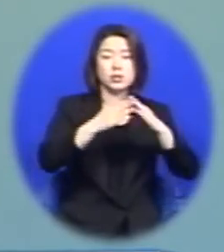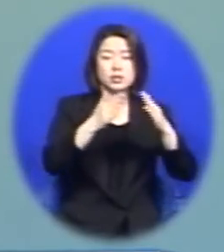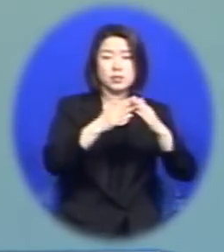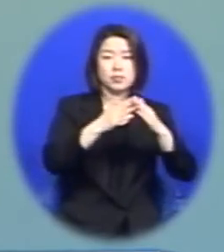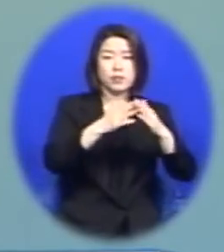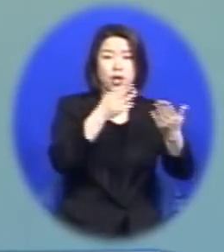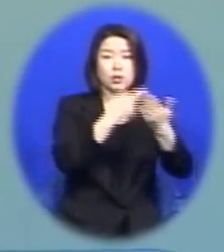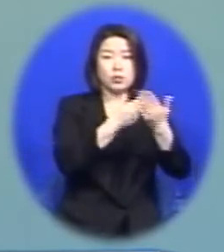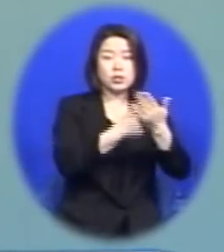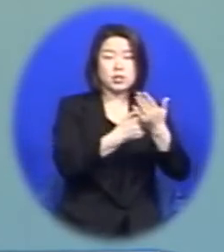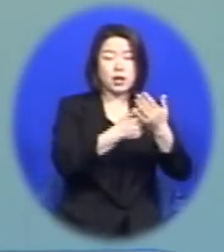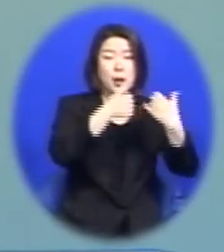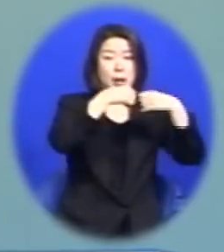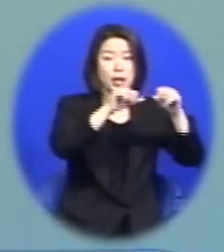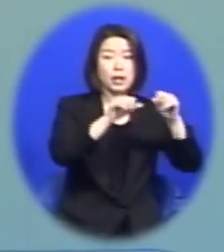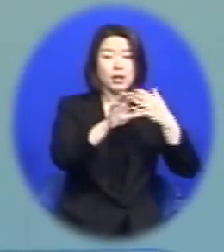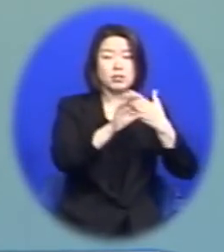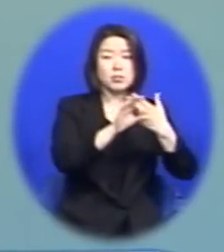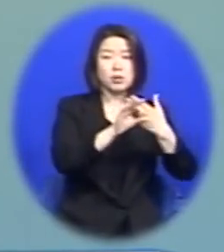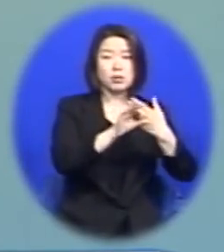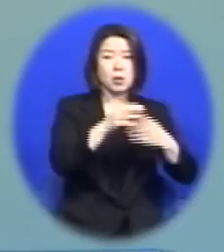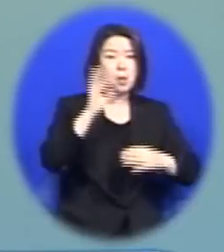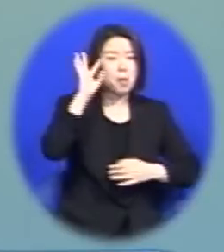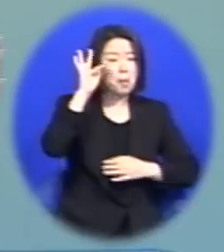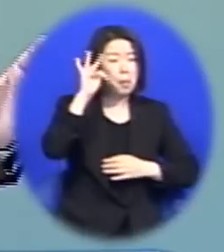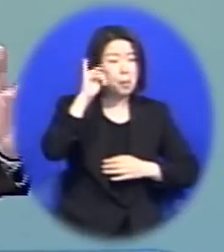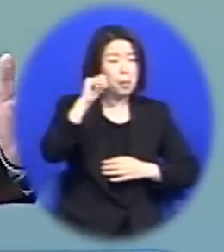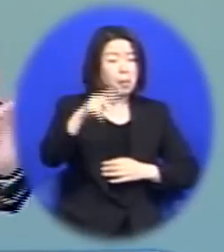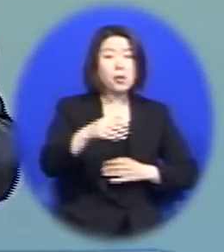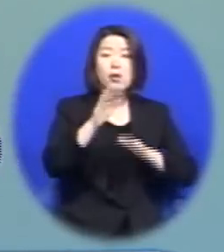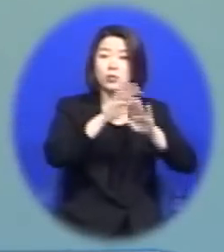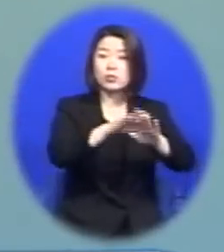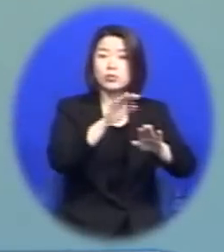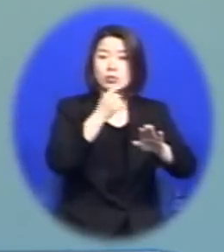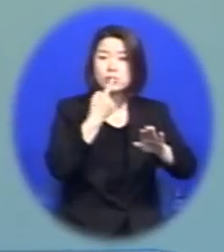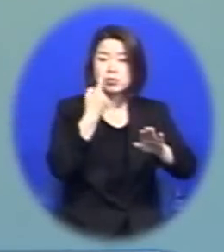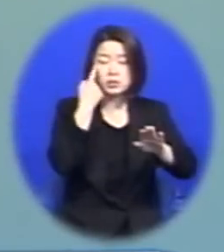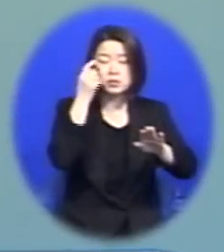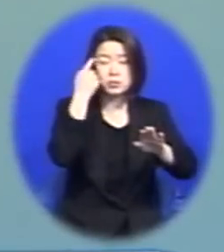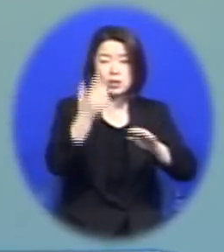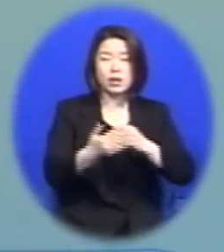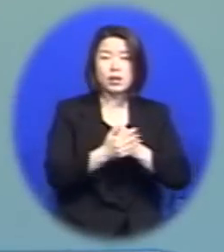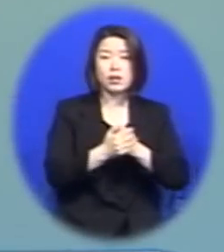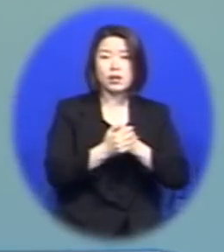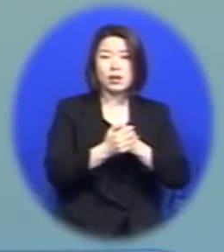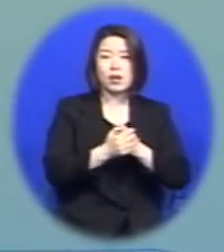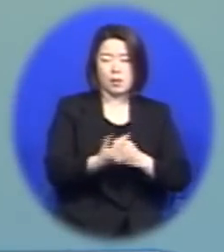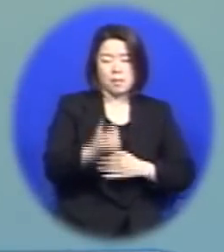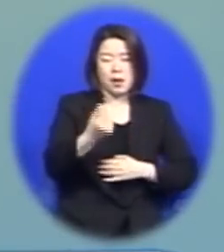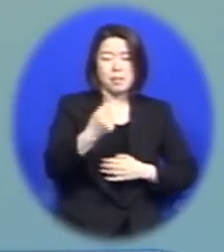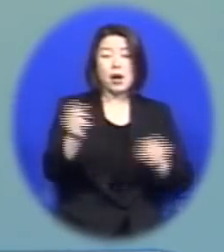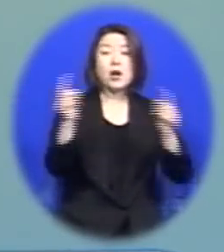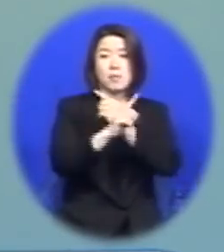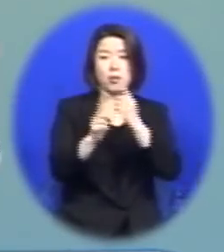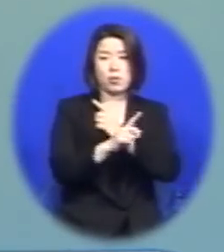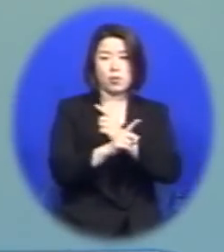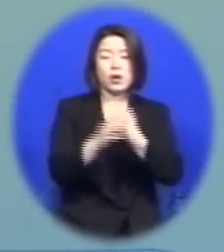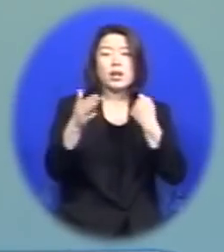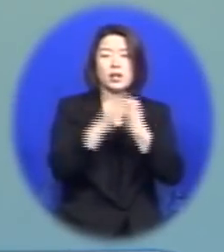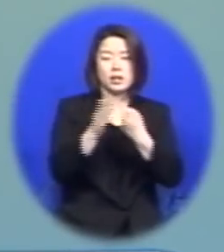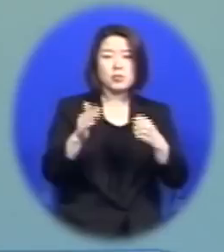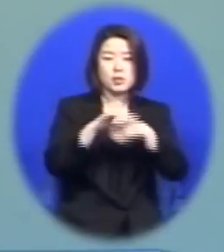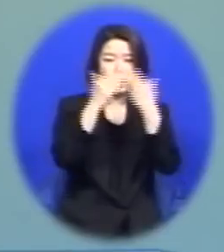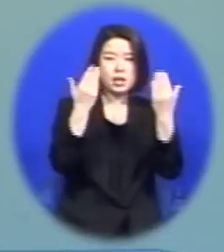줍니까 금방 갈 잖아요 그래서 집안이 온전히 유지가 되는 거예요 가정도 꼭